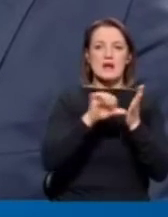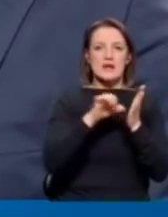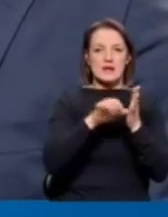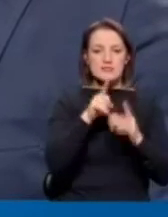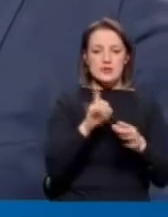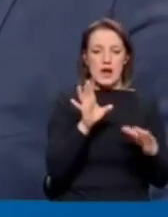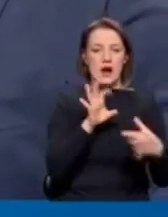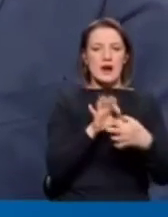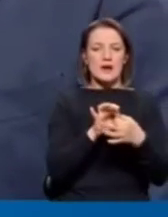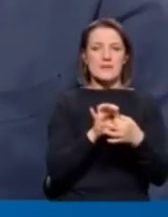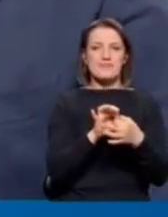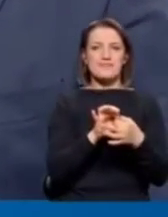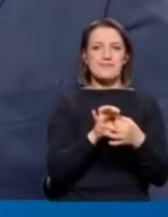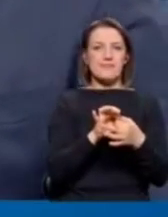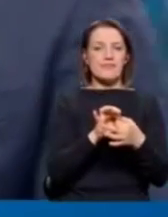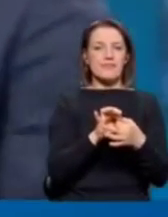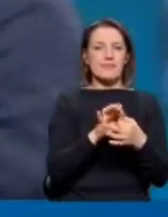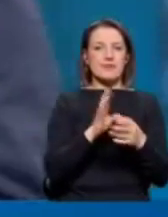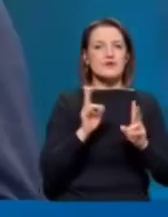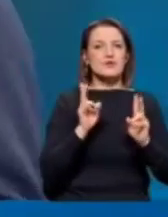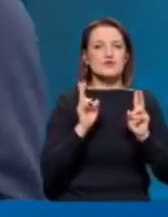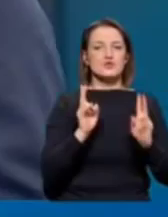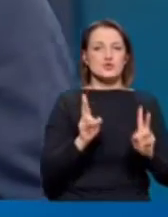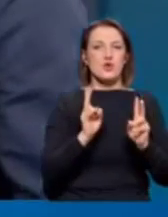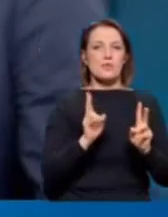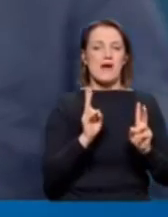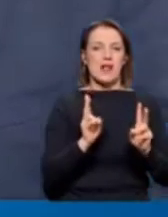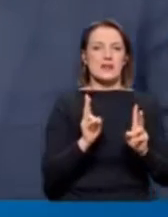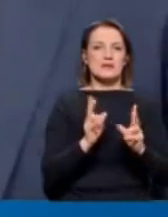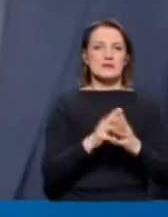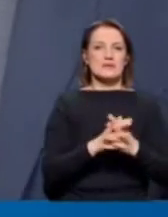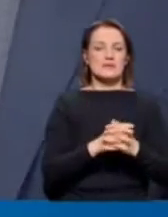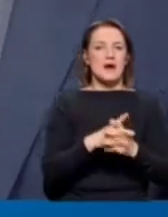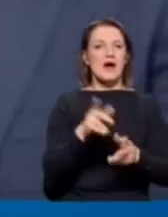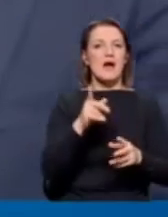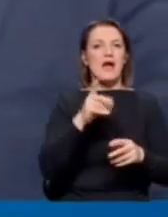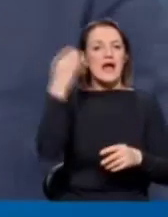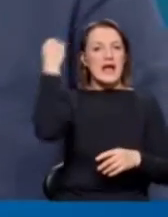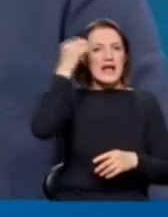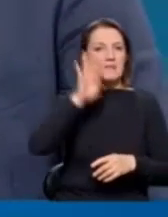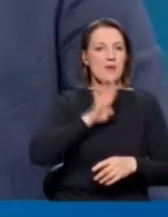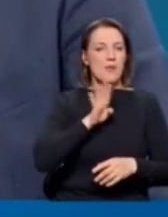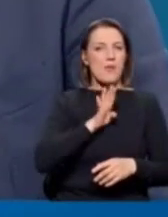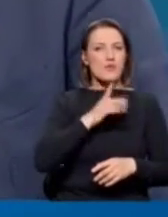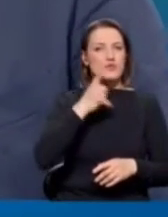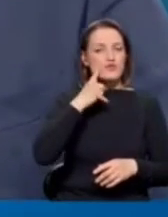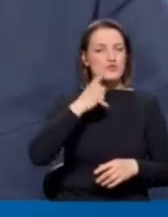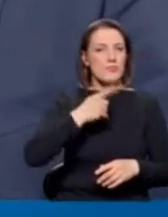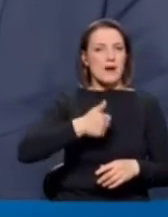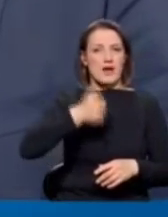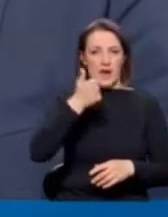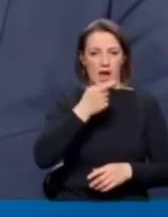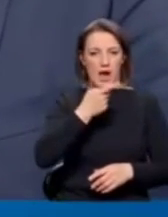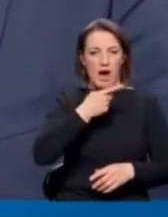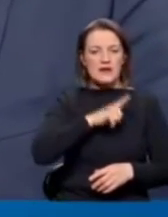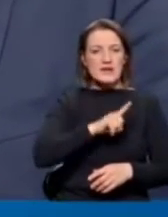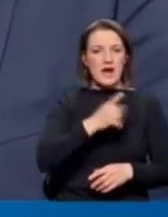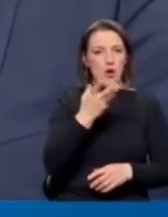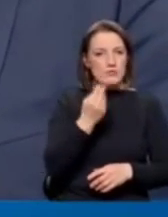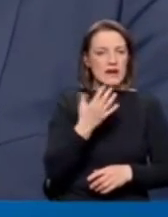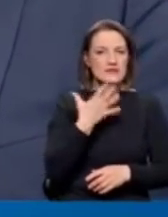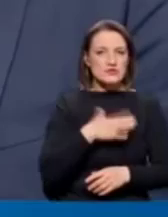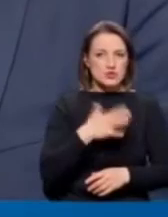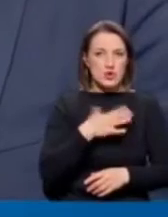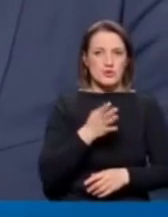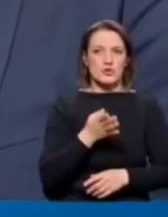belki bununla ilgili bir şey söyleme senin normal bir adaylığı Ekrem İmamoğlu aday